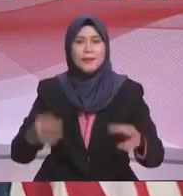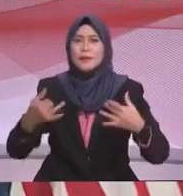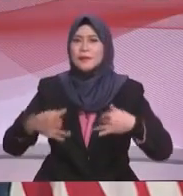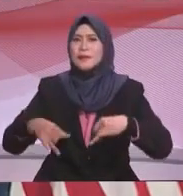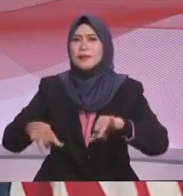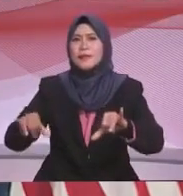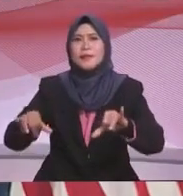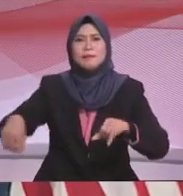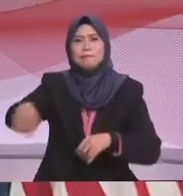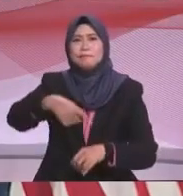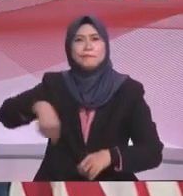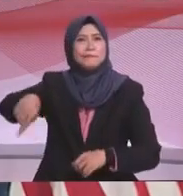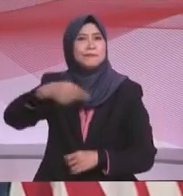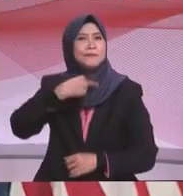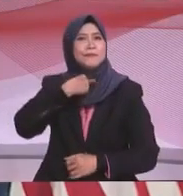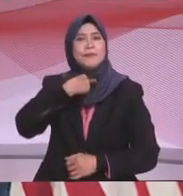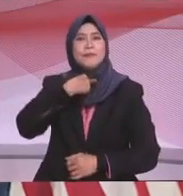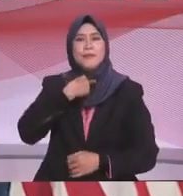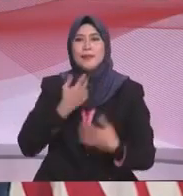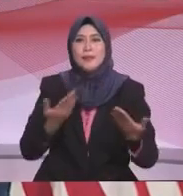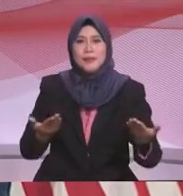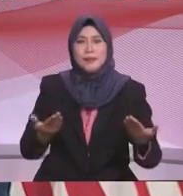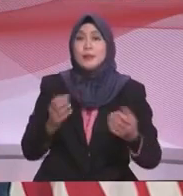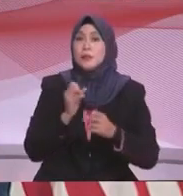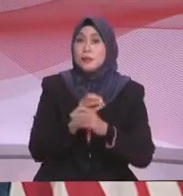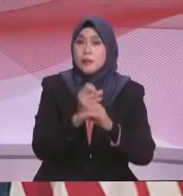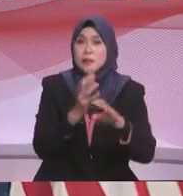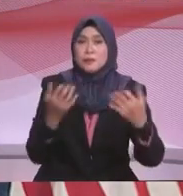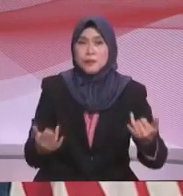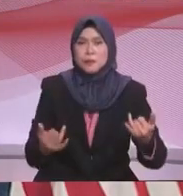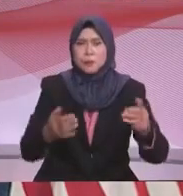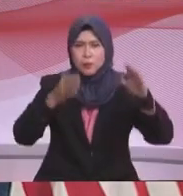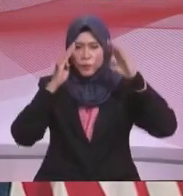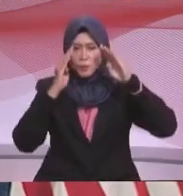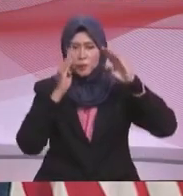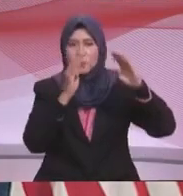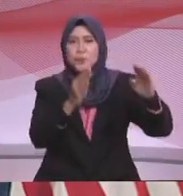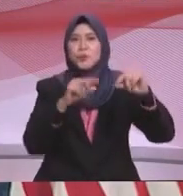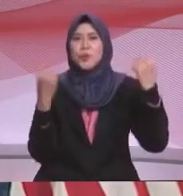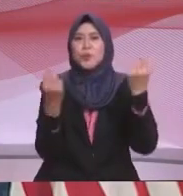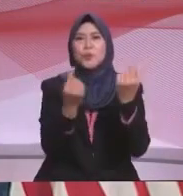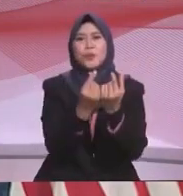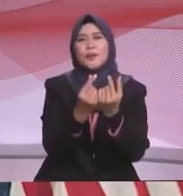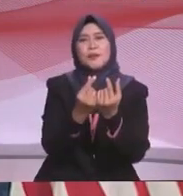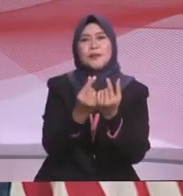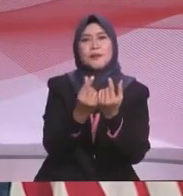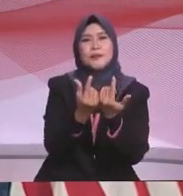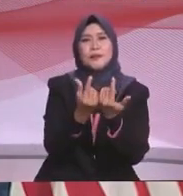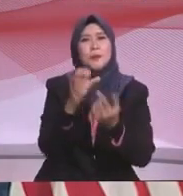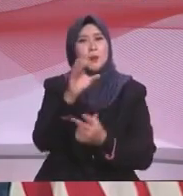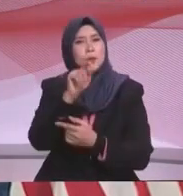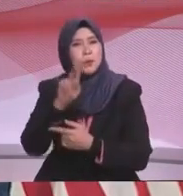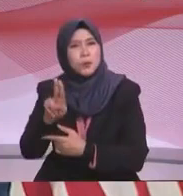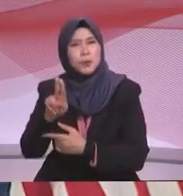masih terjejas. Inisiatif kali ini akan lebih tertumpu kepada golongan rentan, kurang